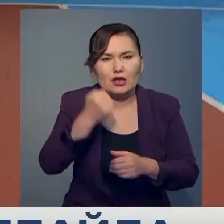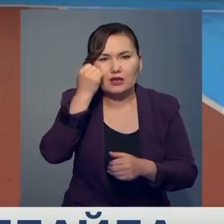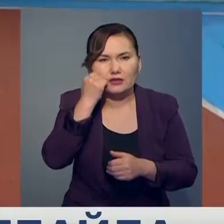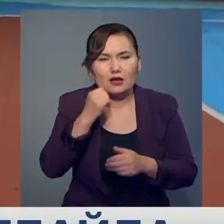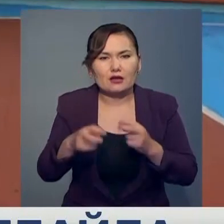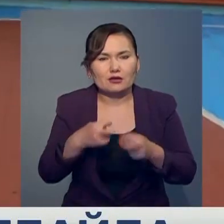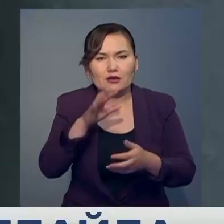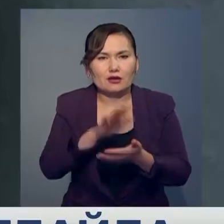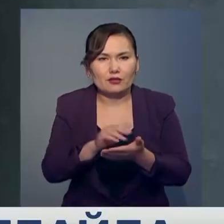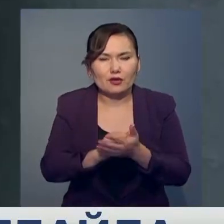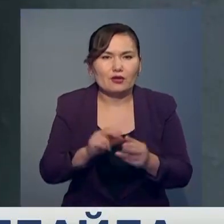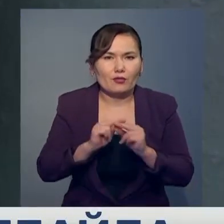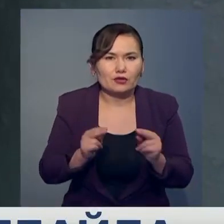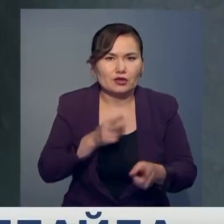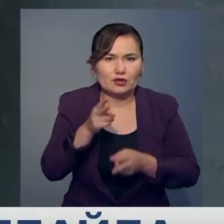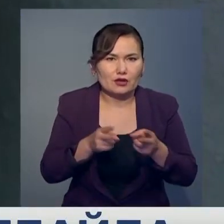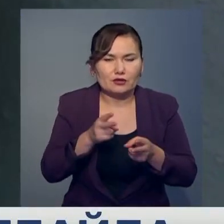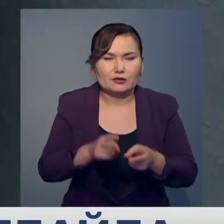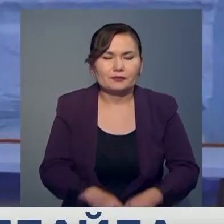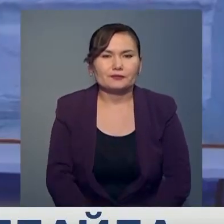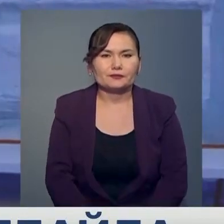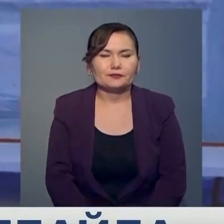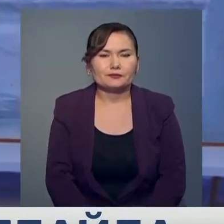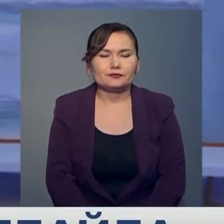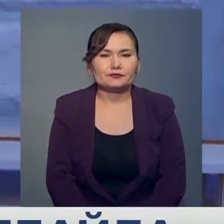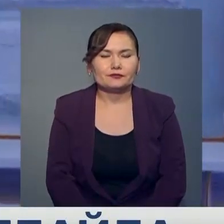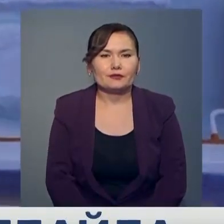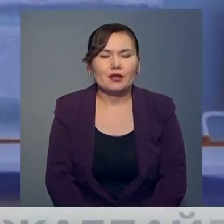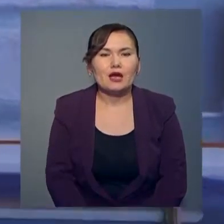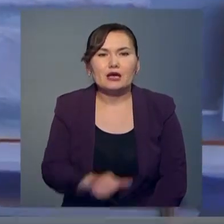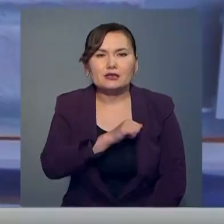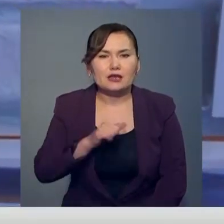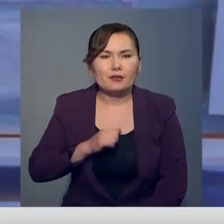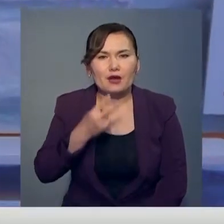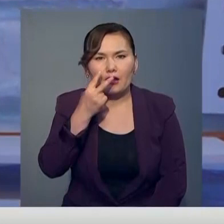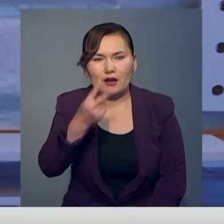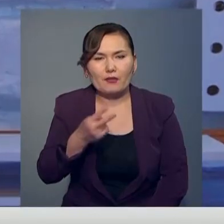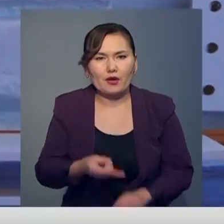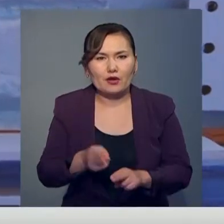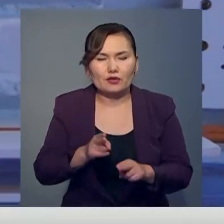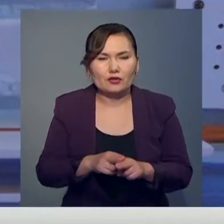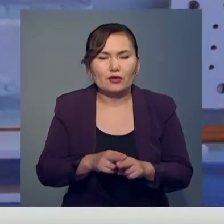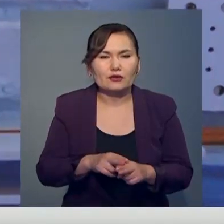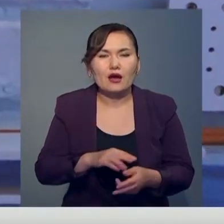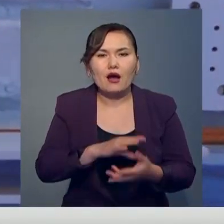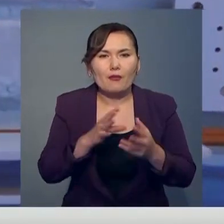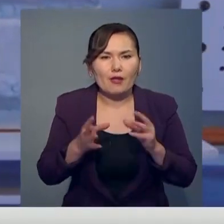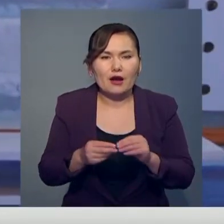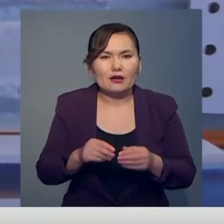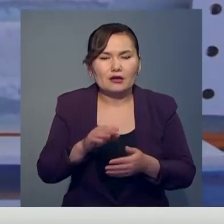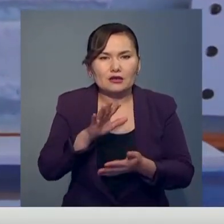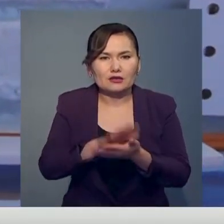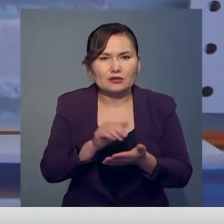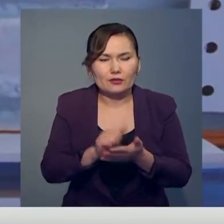мүлікке ұстаздар да разы емес. Угол, видите, какой острый. Көріп тұрсыздар ғой, мынаның бұрыштары қандай екенін. Өзім осы жерге құлап,